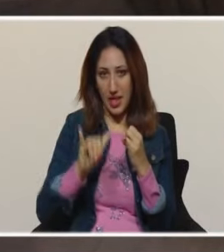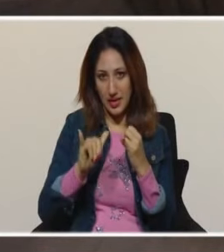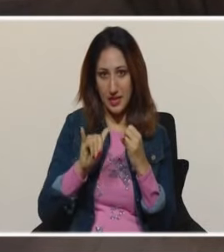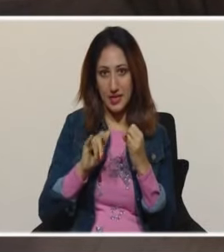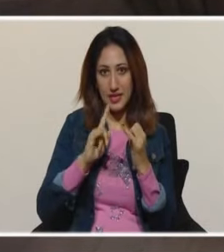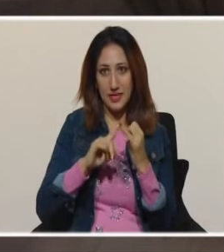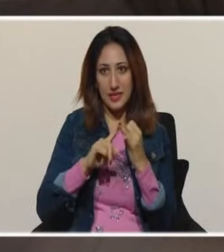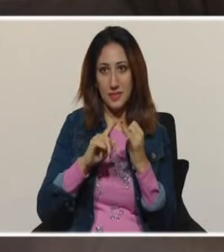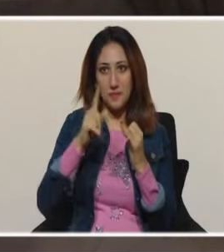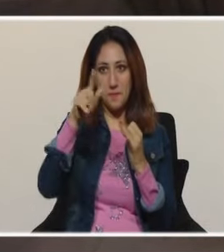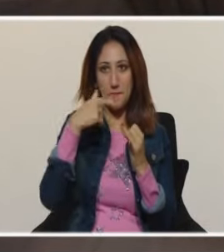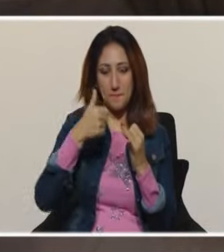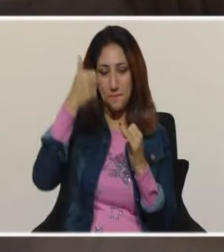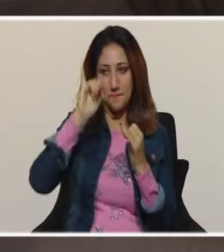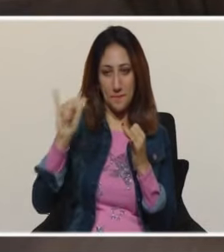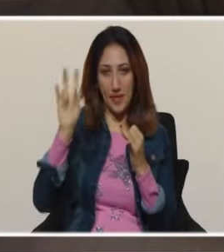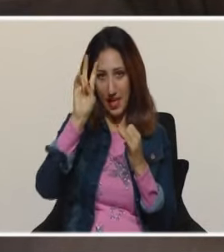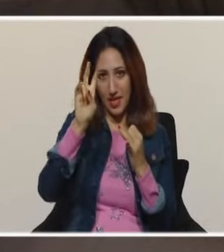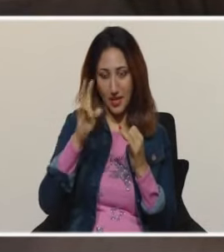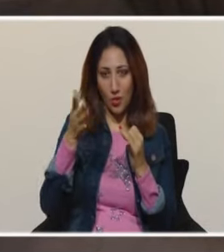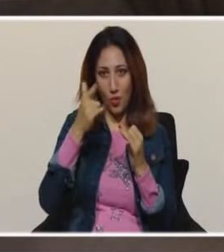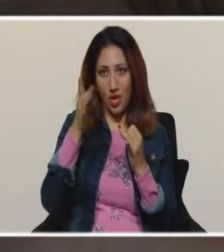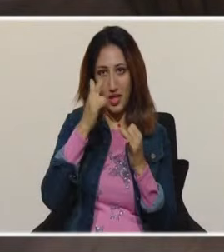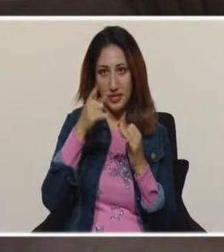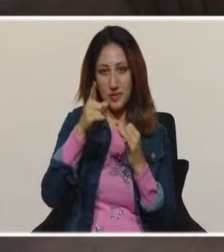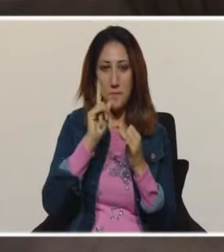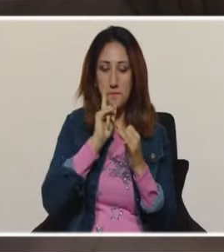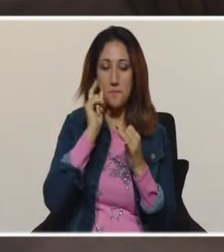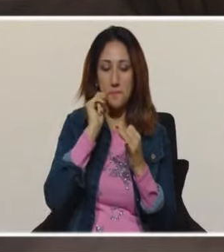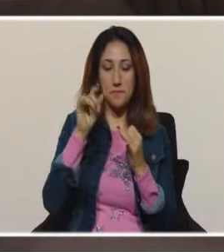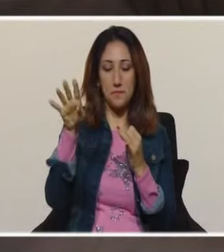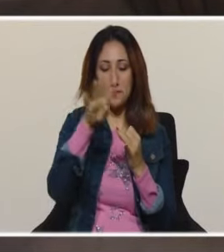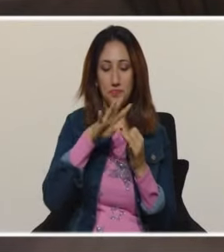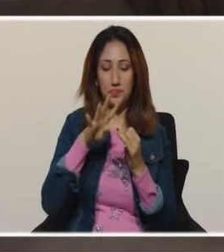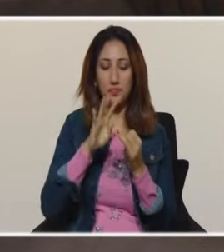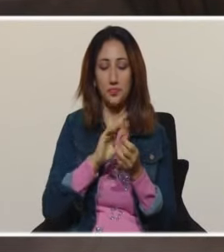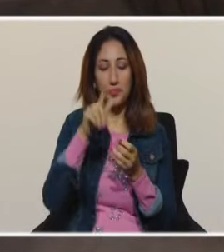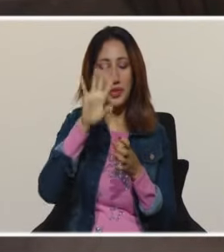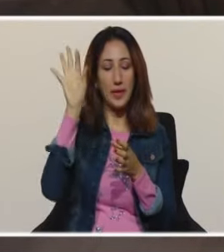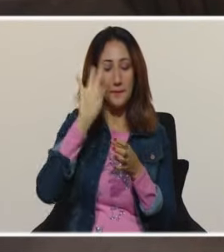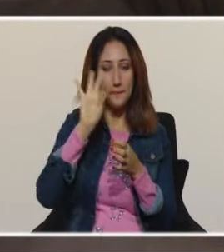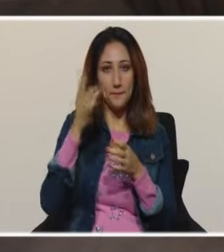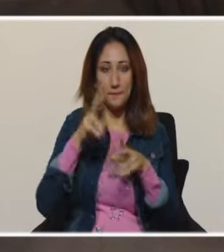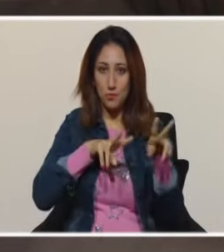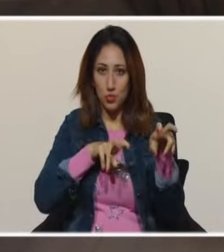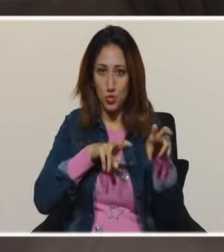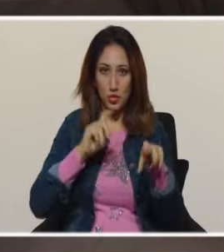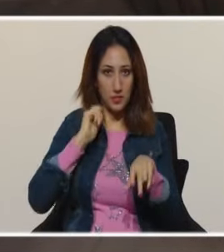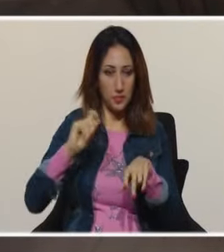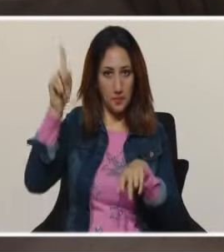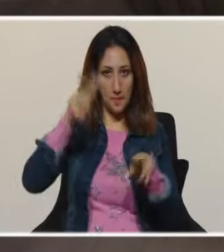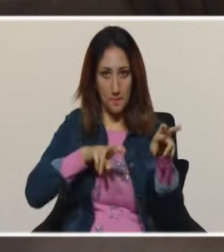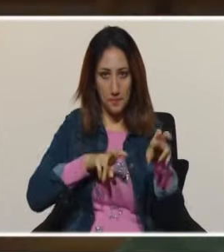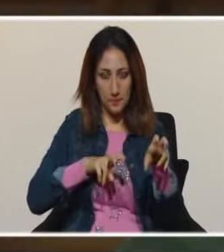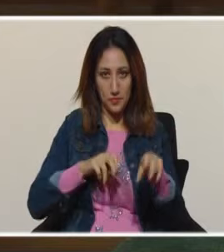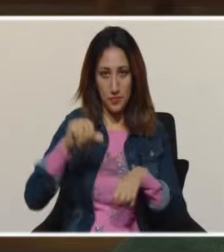آلاء. آية. آية. وبابا وماما. حاج أحمد أنتوا منين؟ احنا من الشرقيه مركز